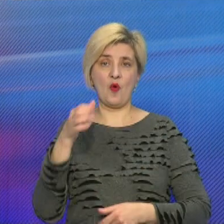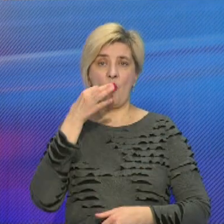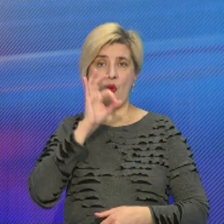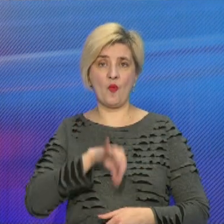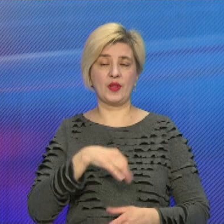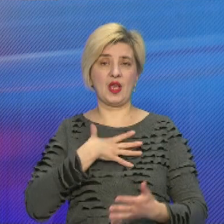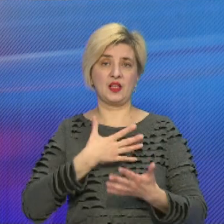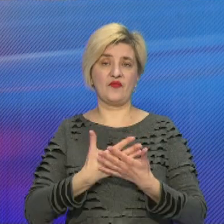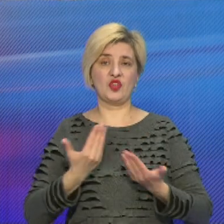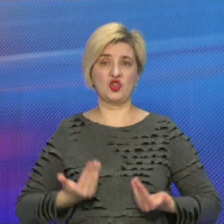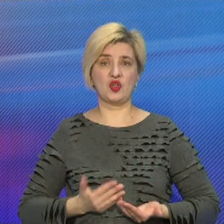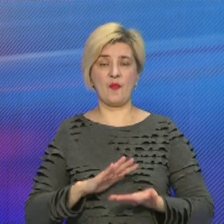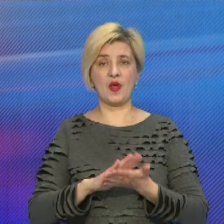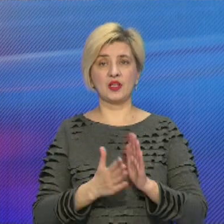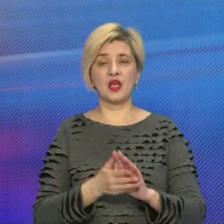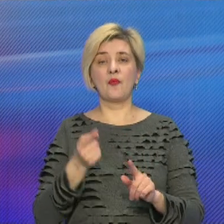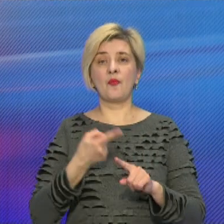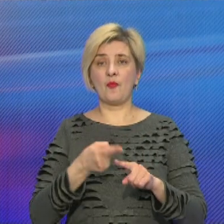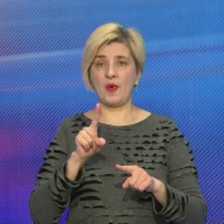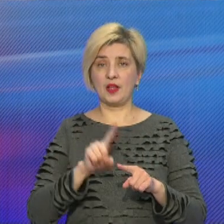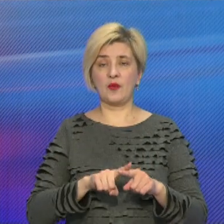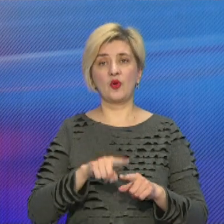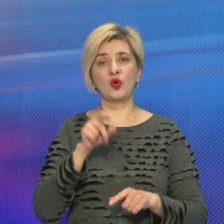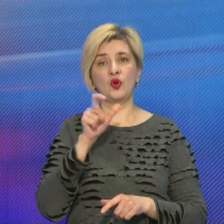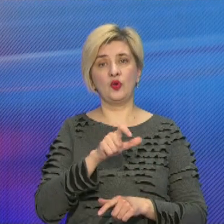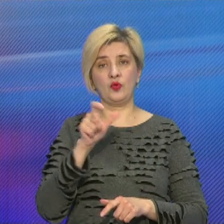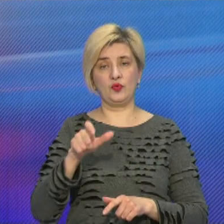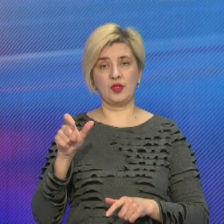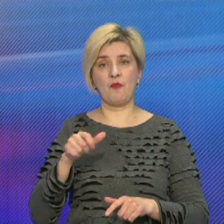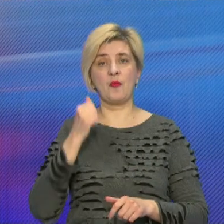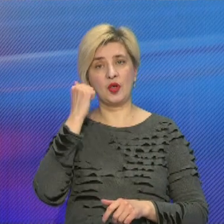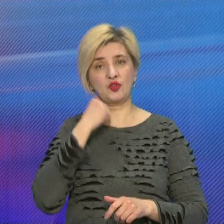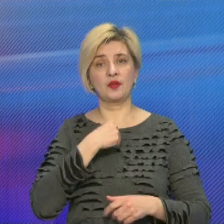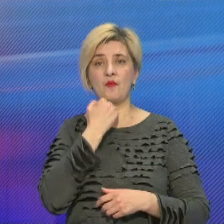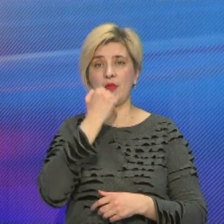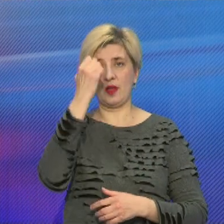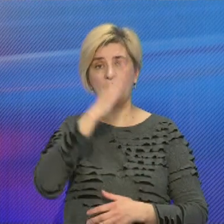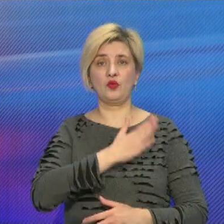житевой позиции. Миновито за это и кажут сучасники пожилым людям дякуй, а «До сей души».